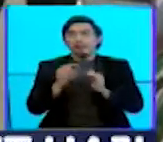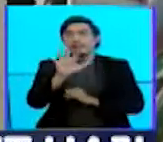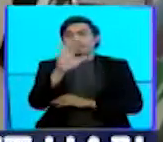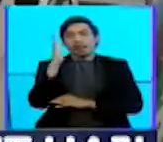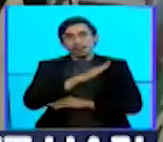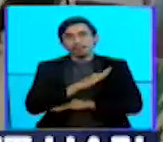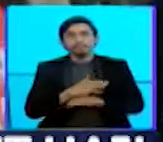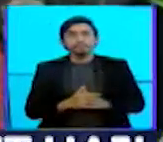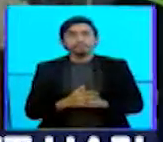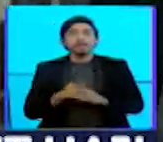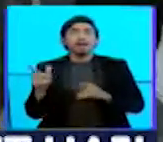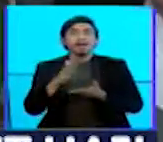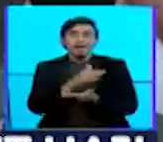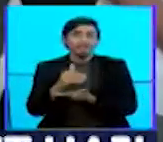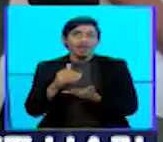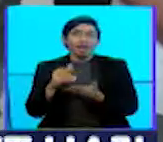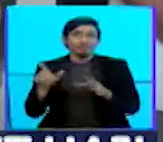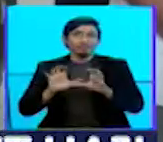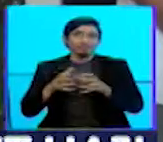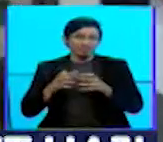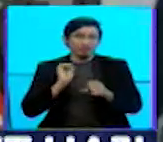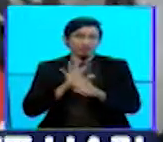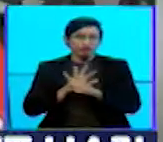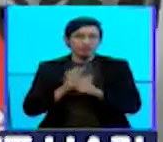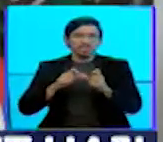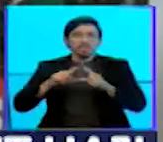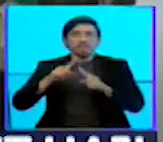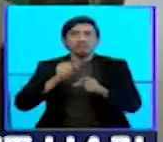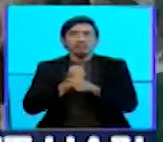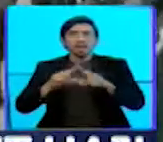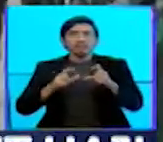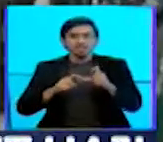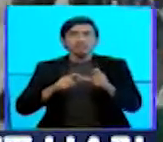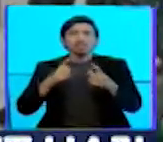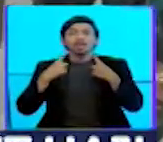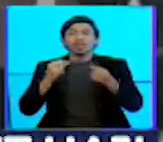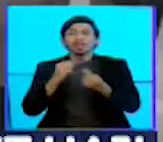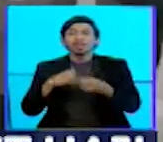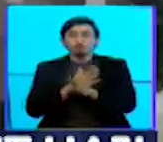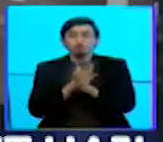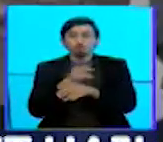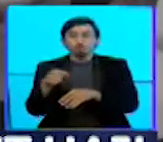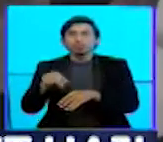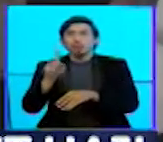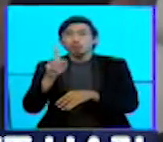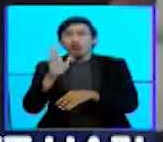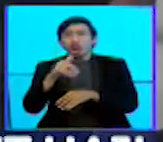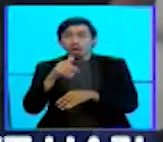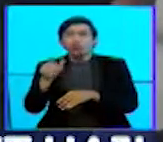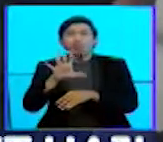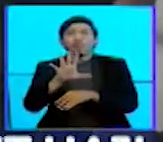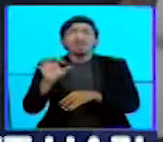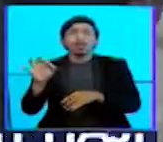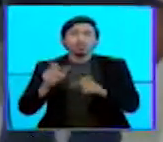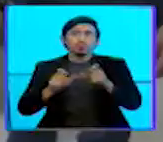lima hari Menurut data Satgas kofit nantinjo Timur dalam sehari lebih dari 500 pekerja migran tiba